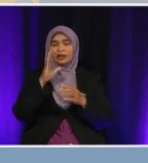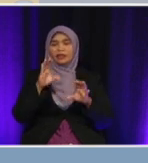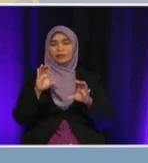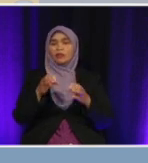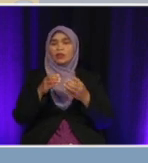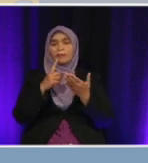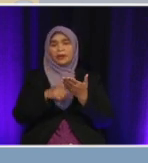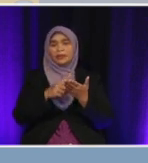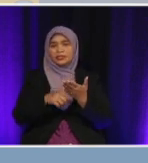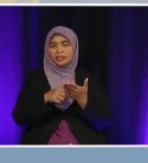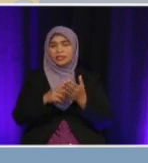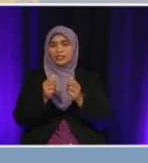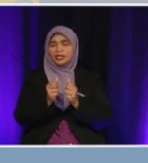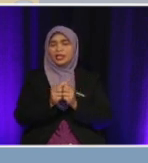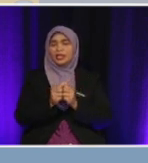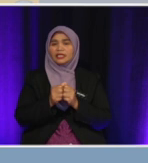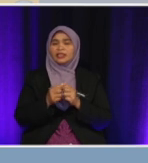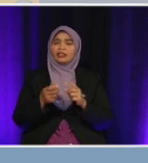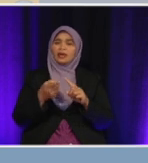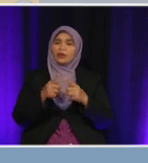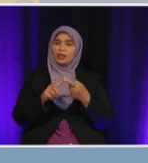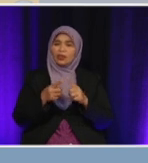untuk maklumat Alvin